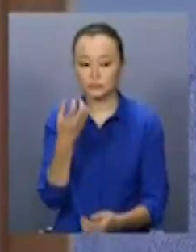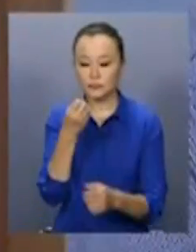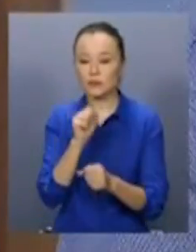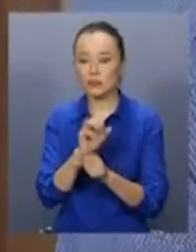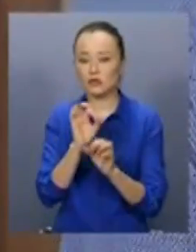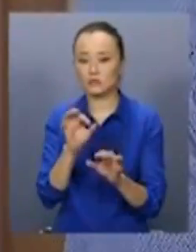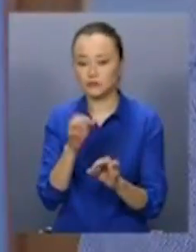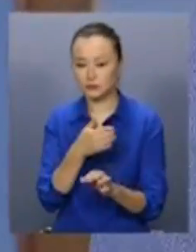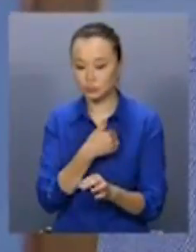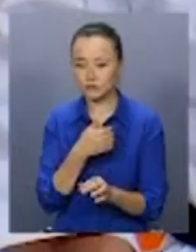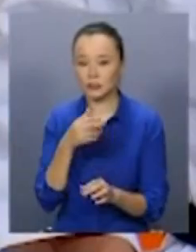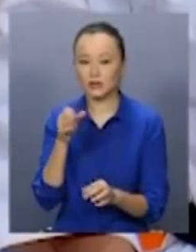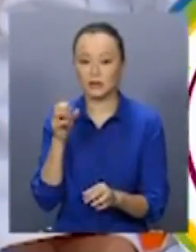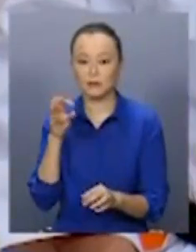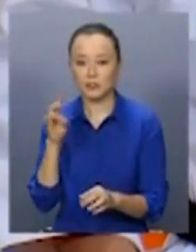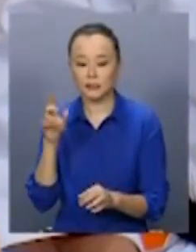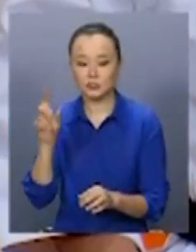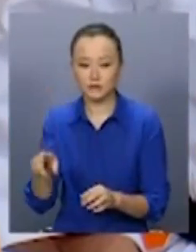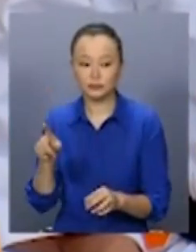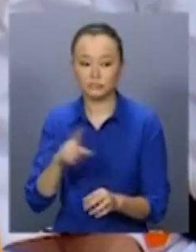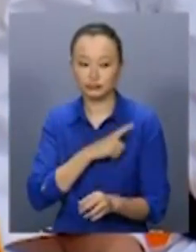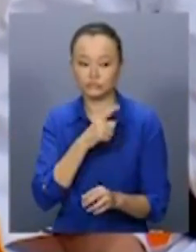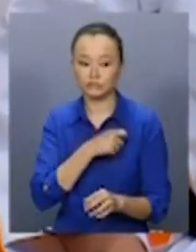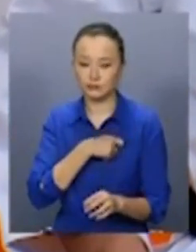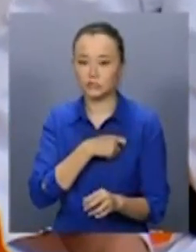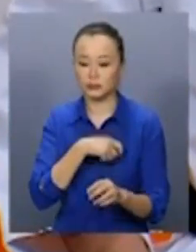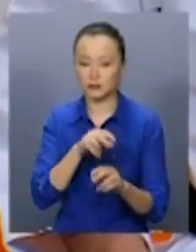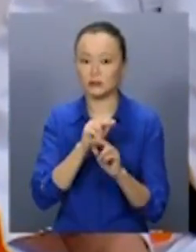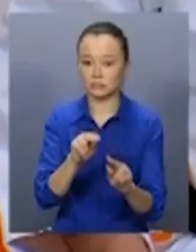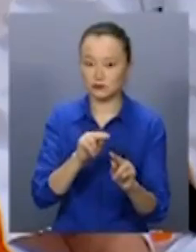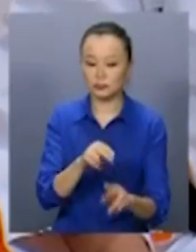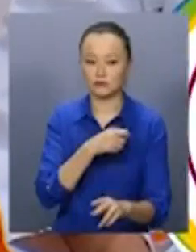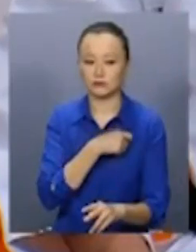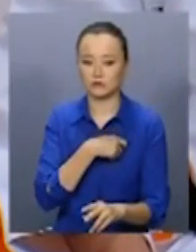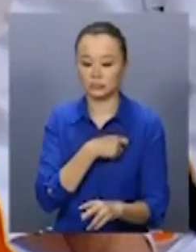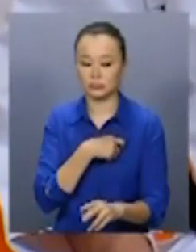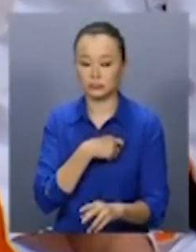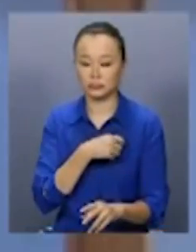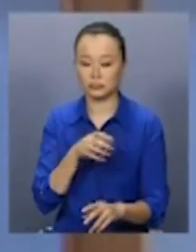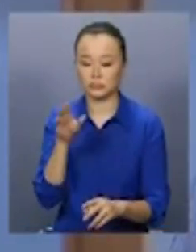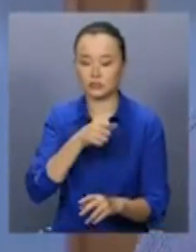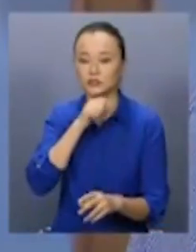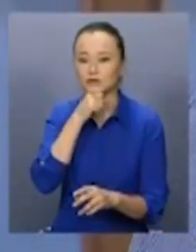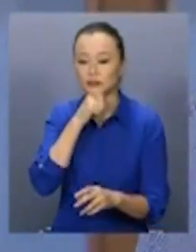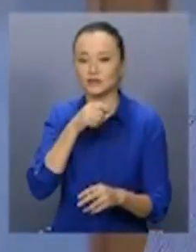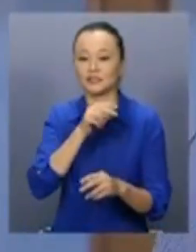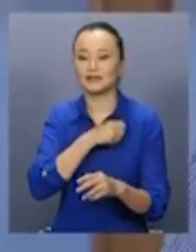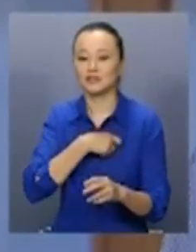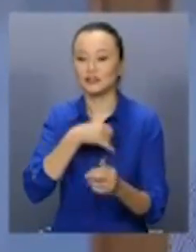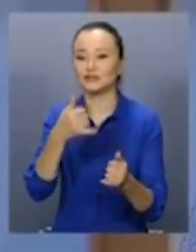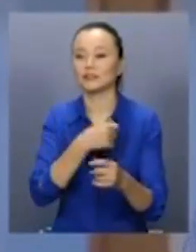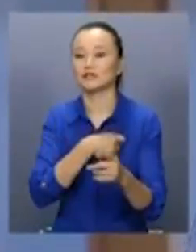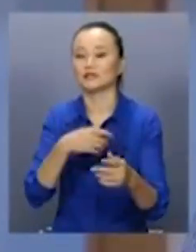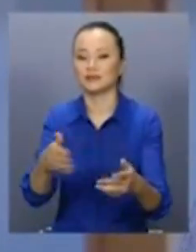жайт, Аман ағамыз жаттықтырушыларды дайындайтын жаттықтырушы. жаттықтырушылардың атасы. Иә, жаттықтырушылардың атасы.